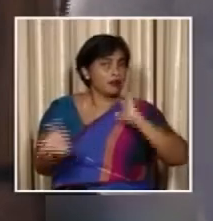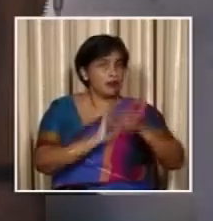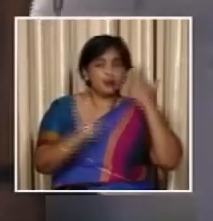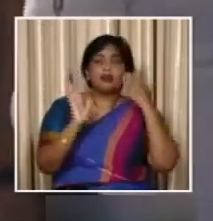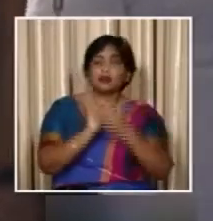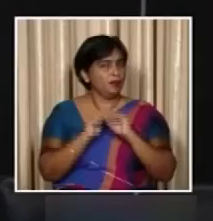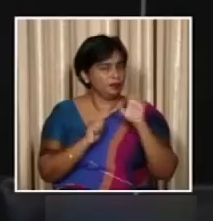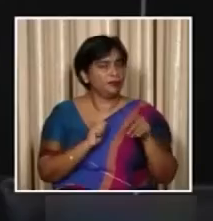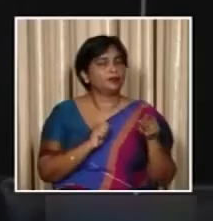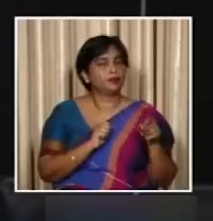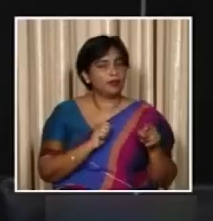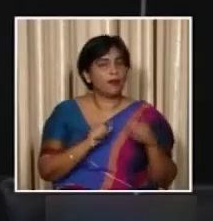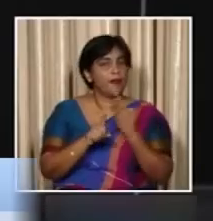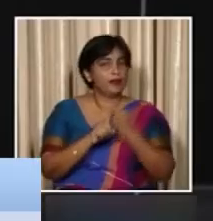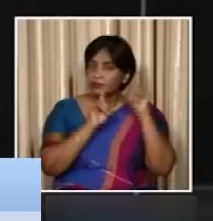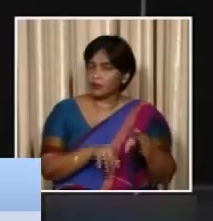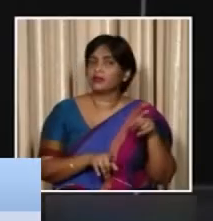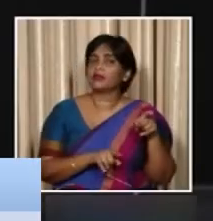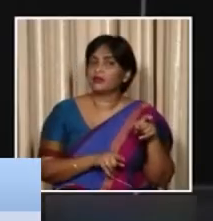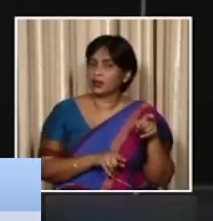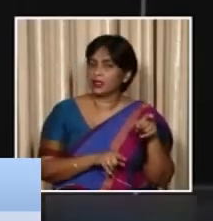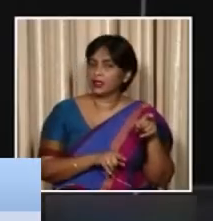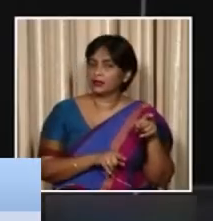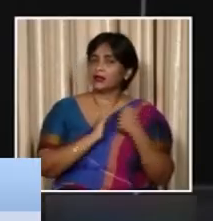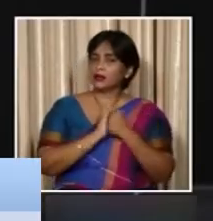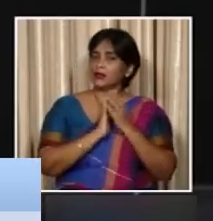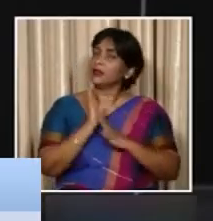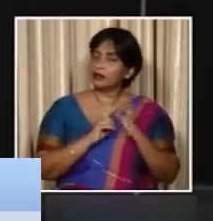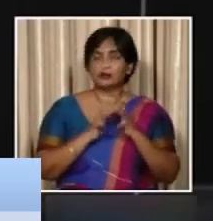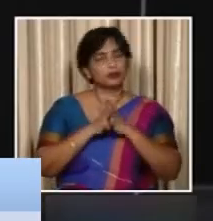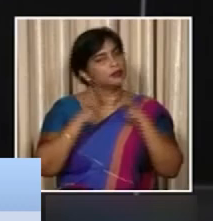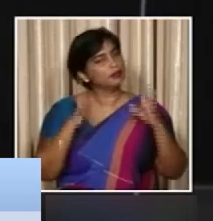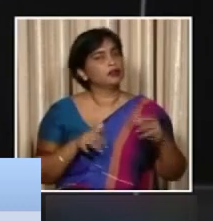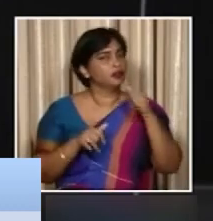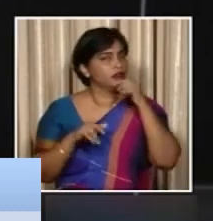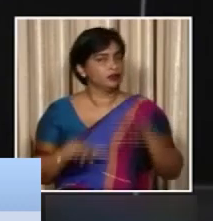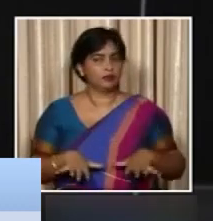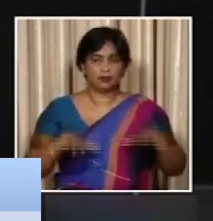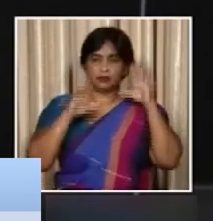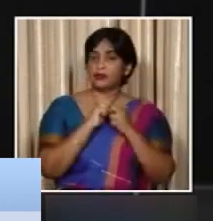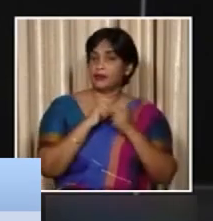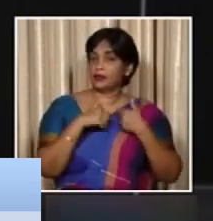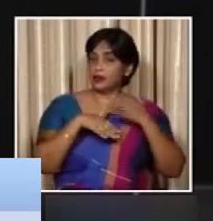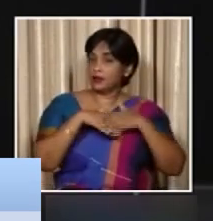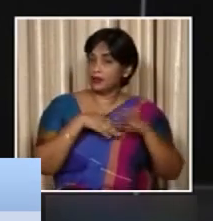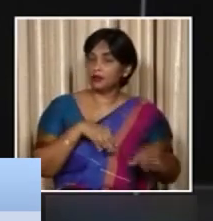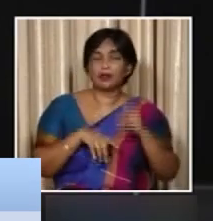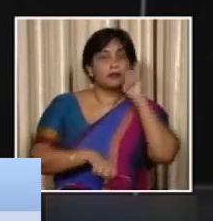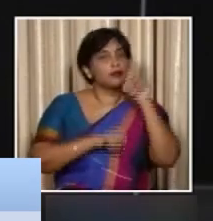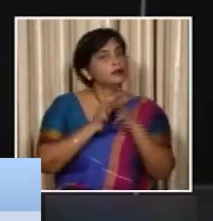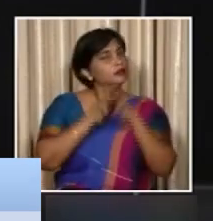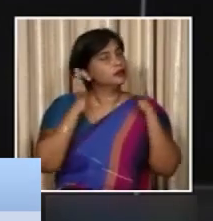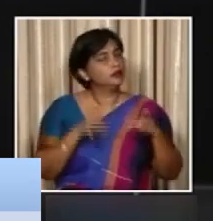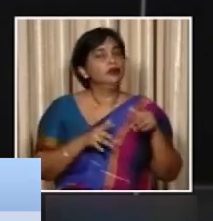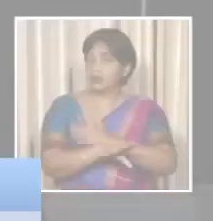මේකට ස්ථිර පිසිදුමක් දෙන්න. කඩු විලාසනෙත් කරු මේ ඇමතුමනි විශාල ගම් වතුරු පීඩනයකට ලක් වෙලා තියෙනවා. මහා ජනතාව විශාල